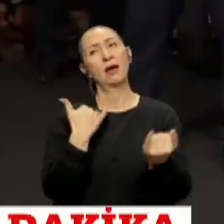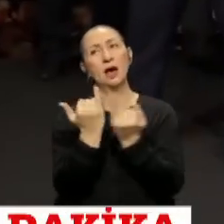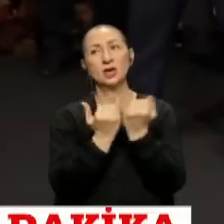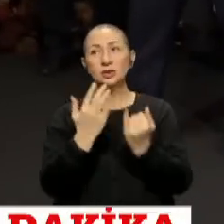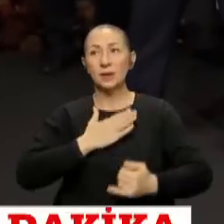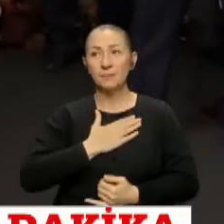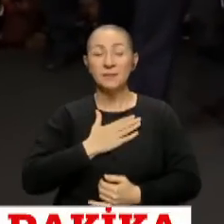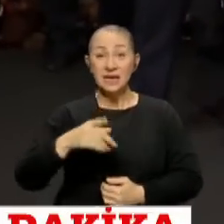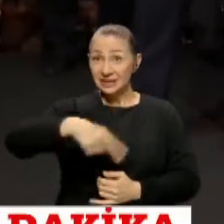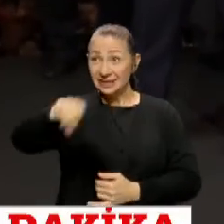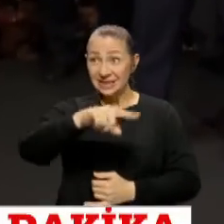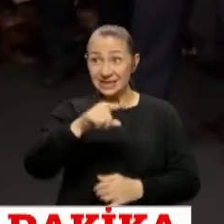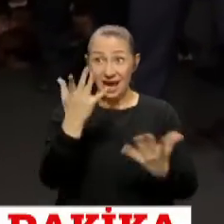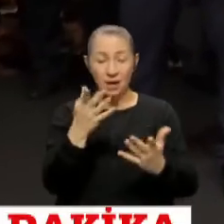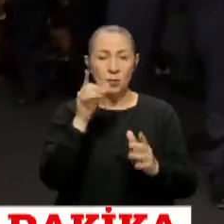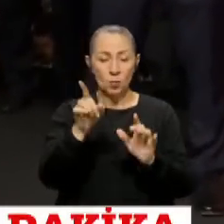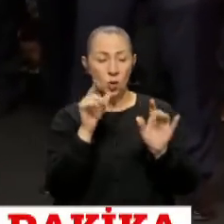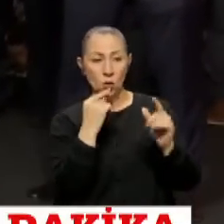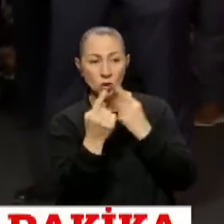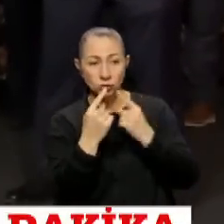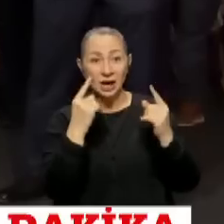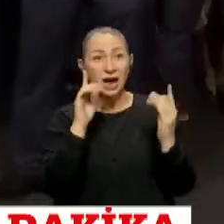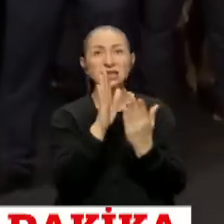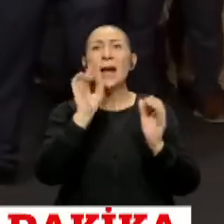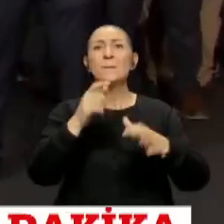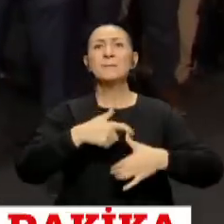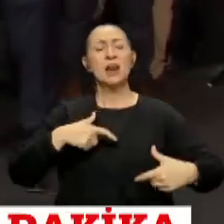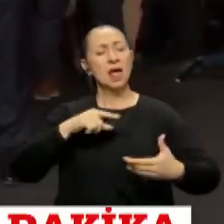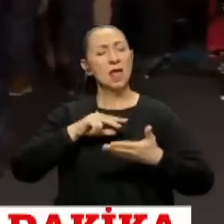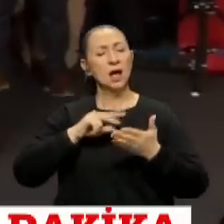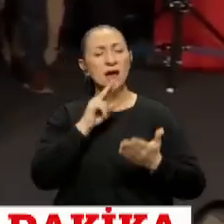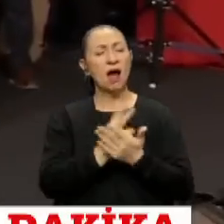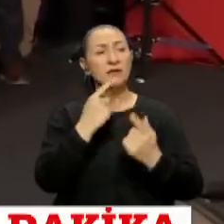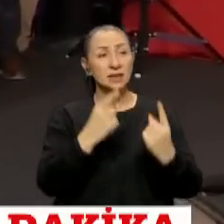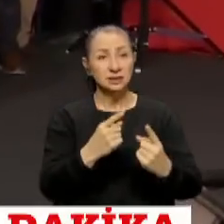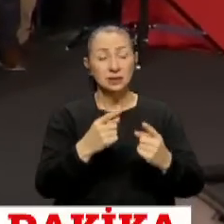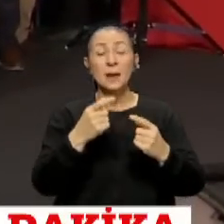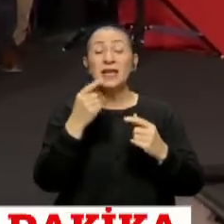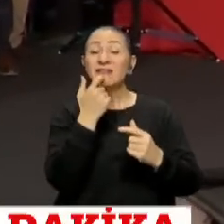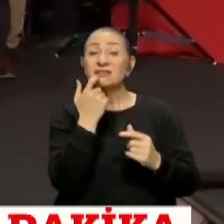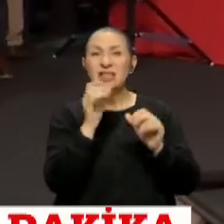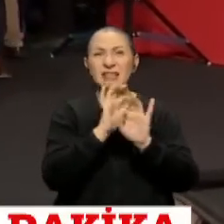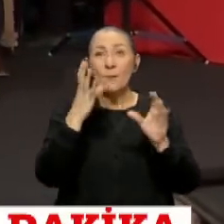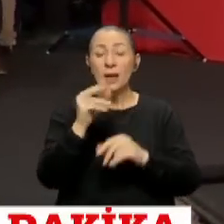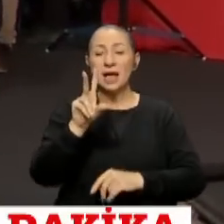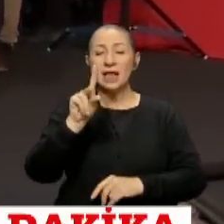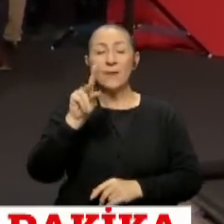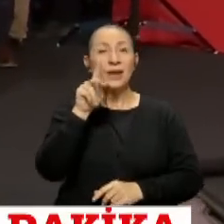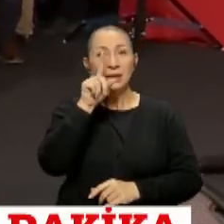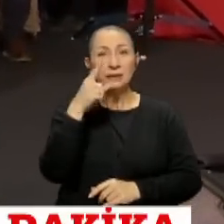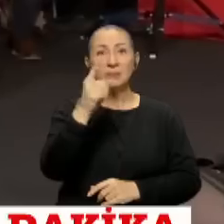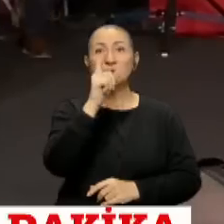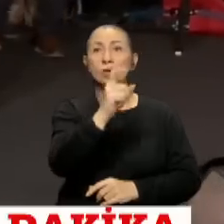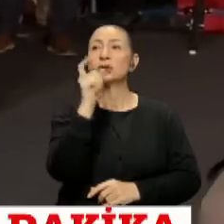kardeşlerim, sizler vesayete karşı milli irade dediniz her zaman. Ve yaşı yetenler 21